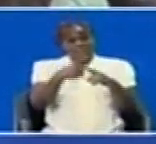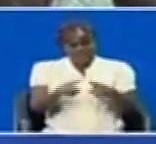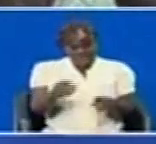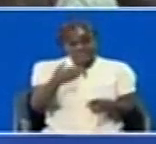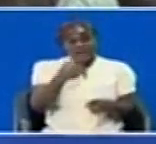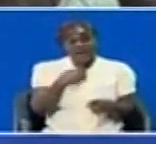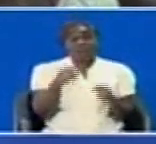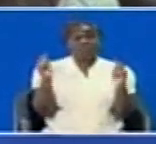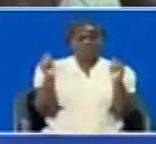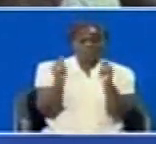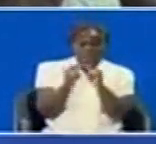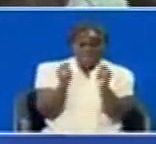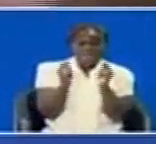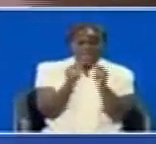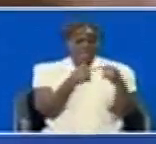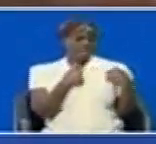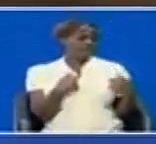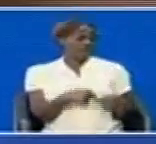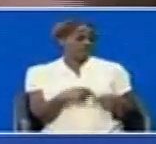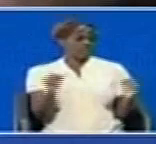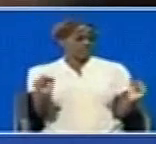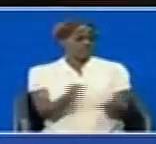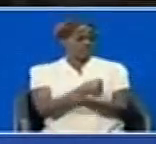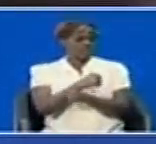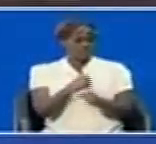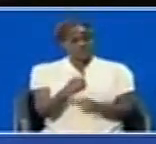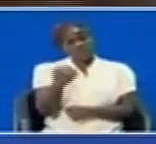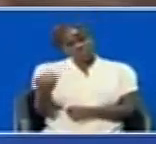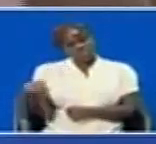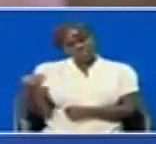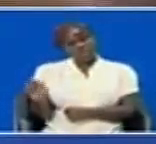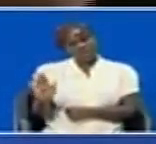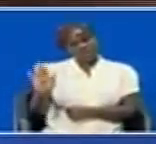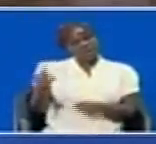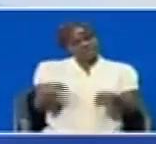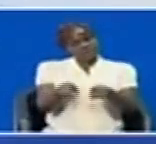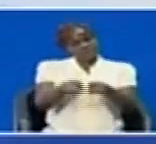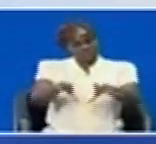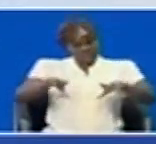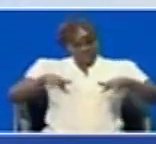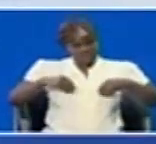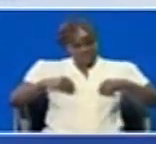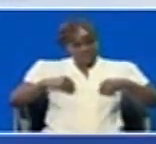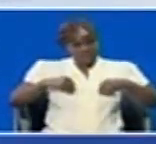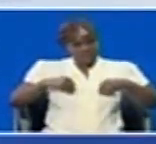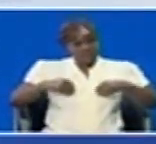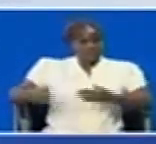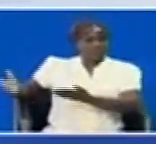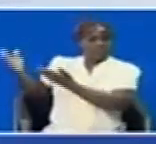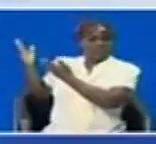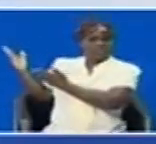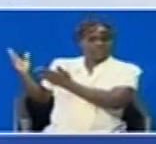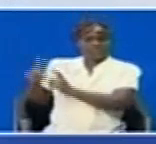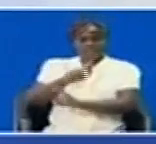mafundo machungu ambayo ni vigumu sana kwa watoto umri wake kuyabeba. Nakala hii ya matokeo ya mtihani